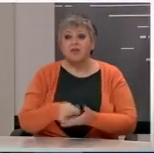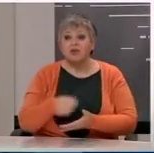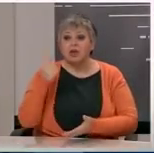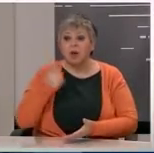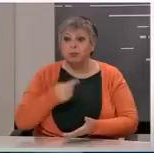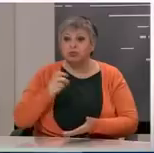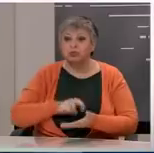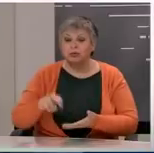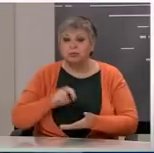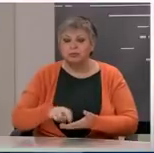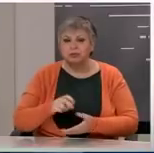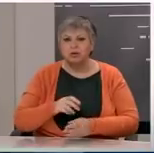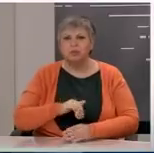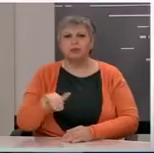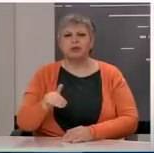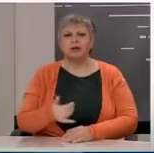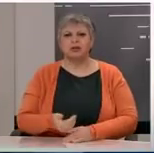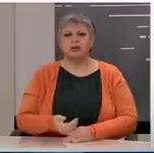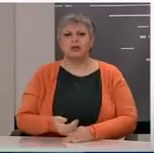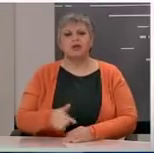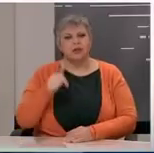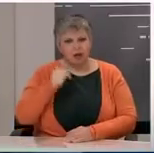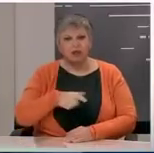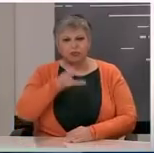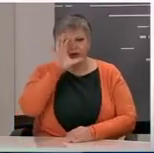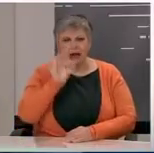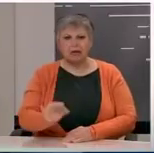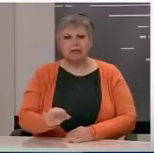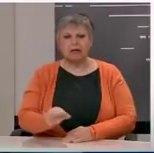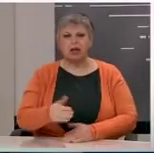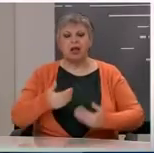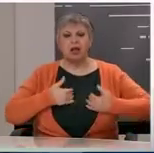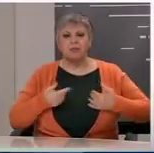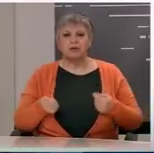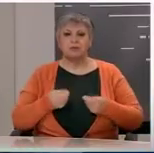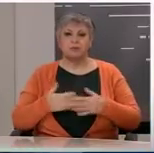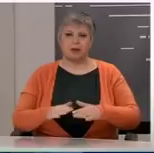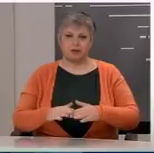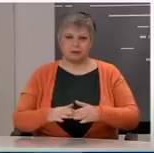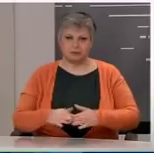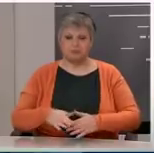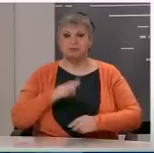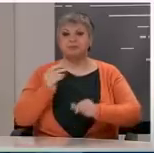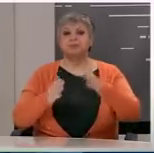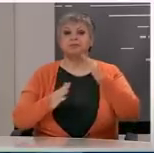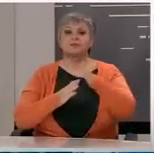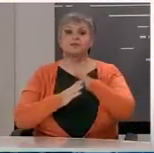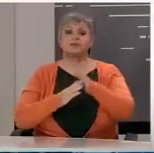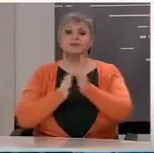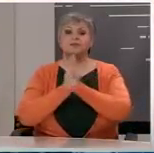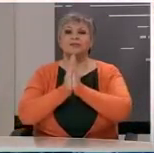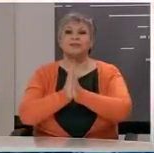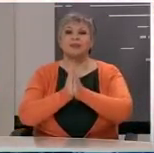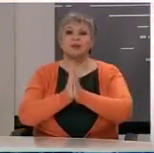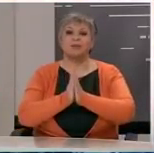Αυτή είναι η αλήθεια. Αυτή είναι η πραγματικότητα. Κύριε Υπουργέ, συγγνώμη για τη διακοπή. Κυρίες